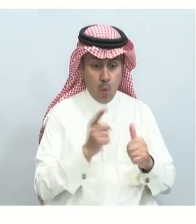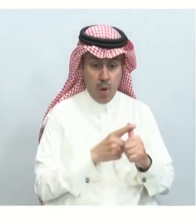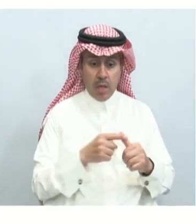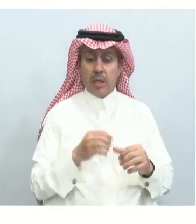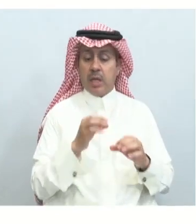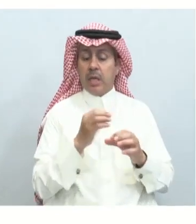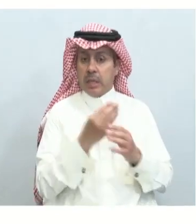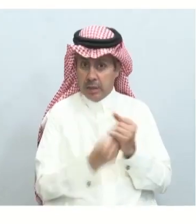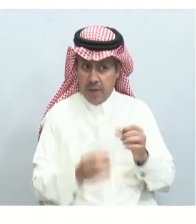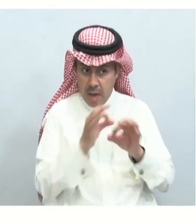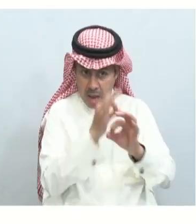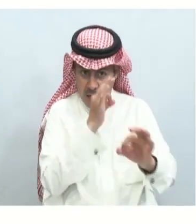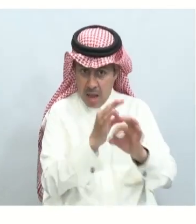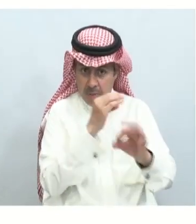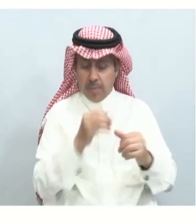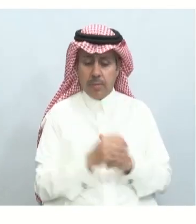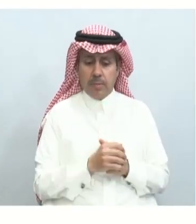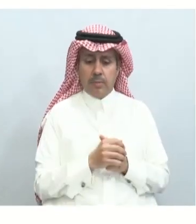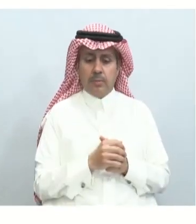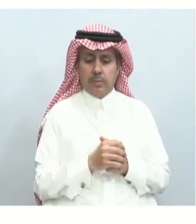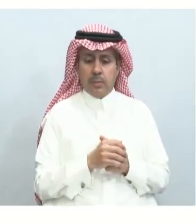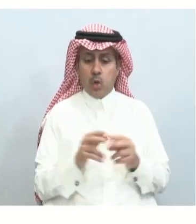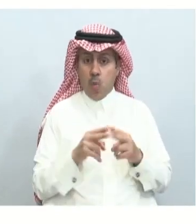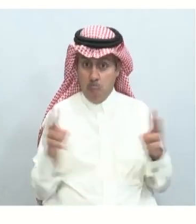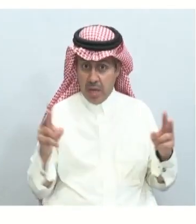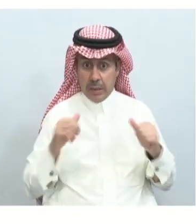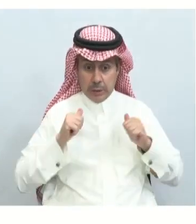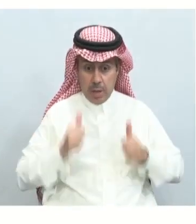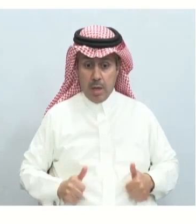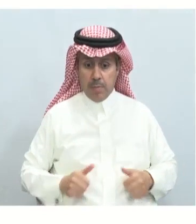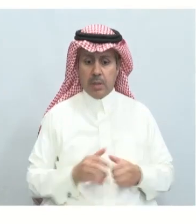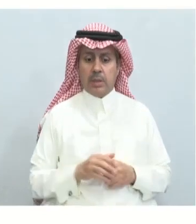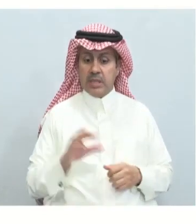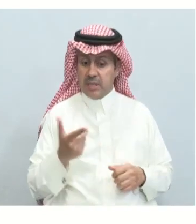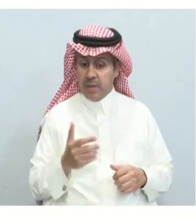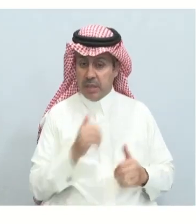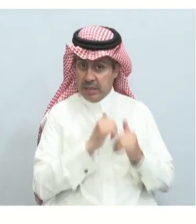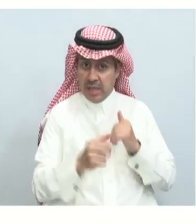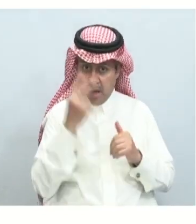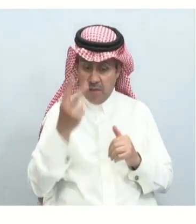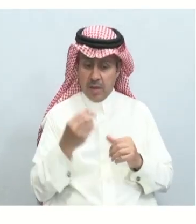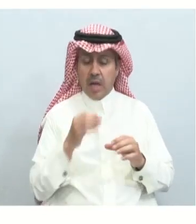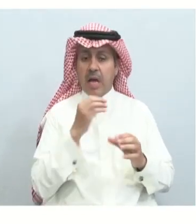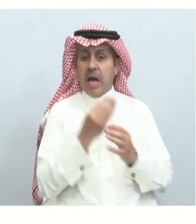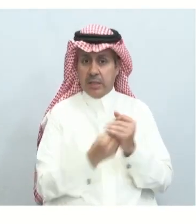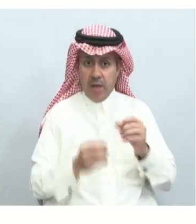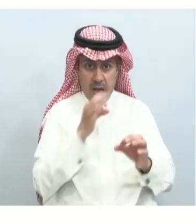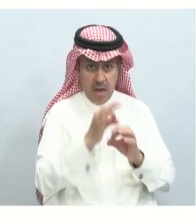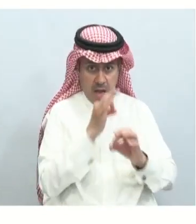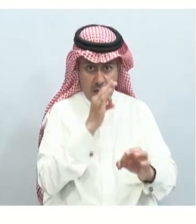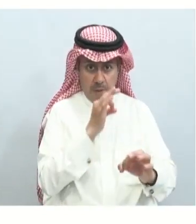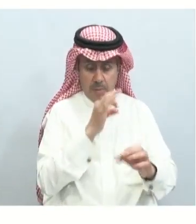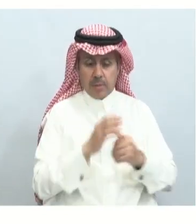الاولى لاطفال الانابيب ان يبين الطالب او الطالبه صفه الطريقه الثانيه لاطفال